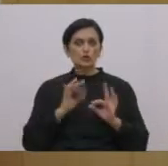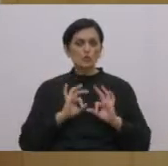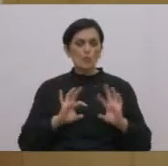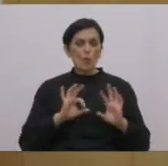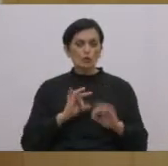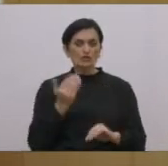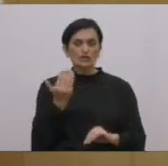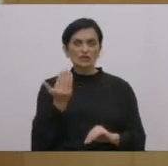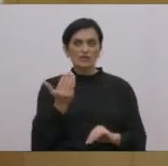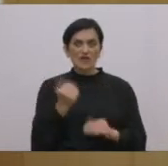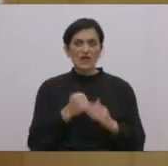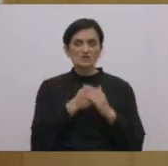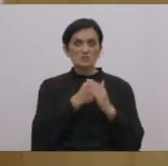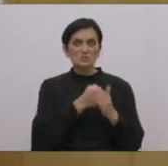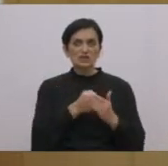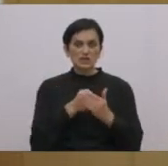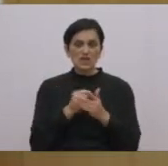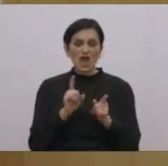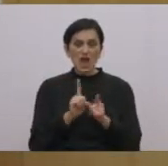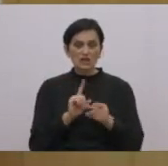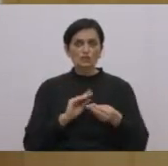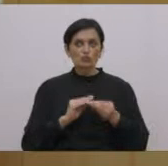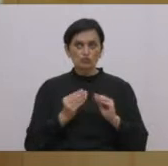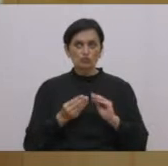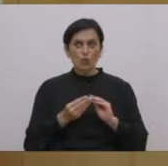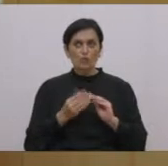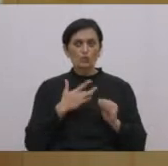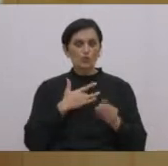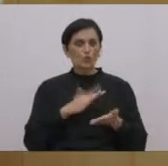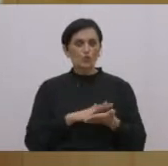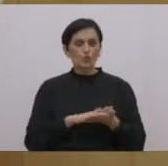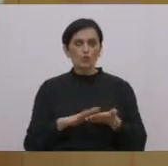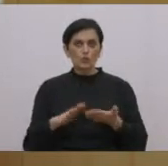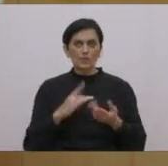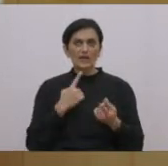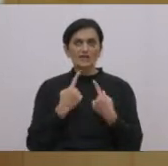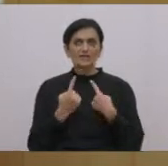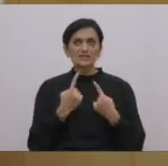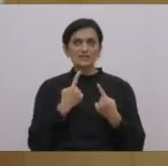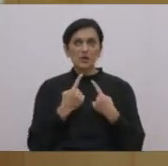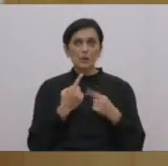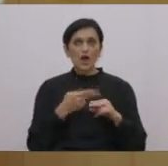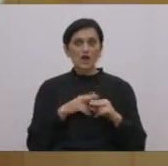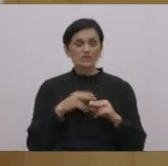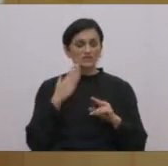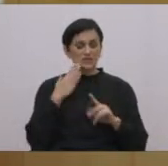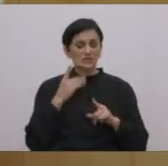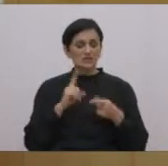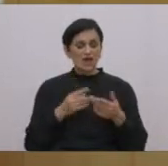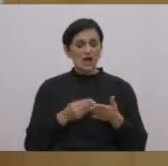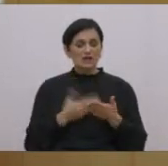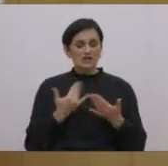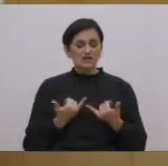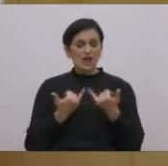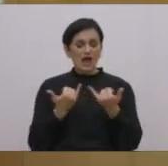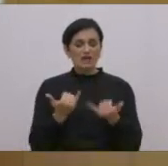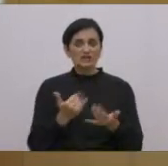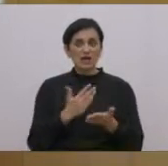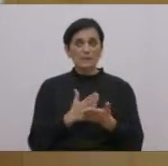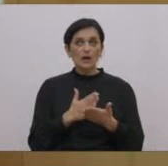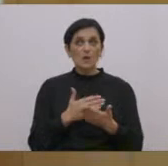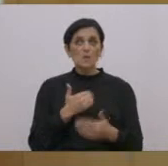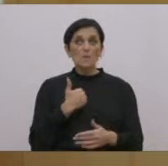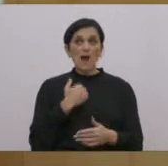როგორც მიღწევებზე, ასევე გამოწვევებზე ძალიან გულწრფელად ისაუბრეთ და ეს ნამდვილად დასაფასებელია.